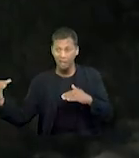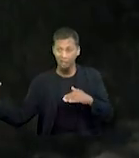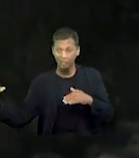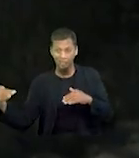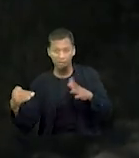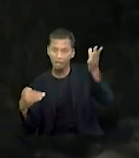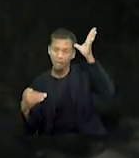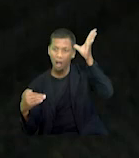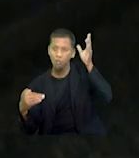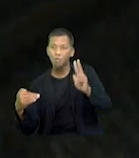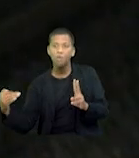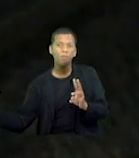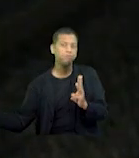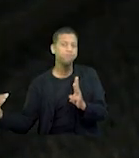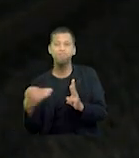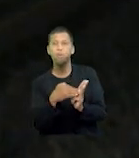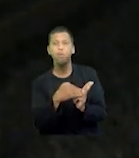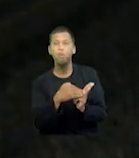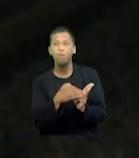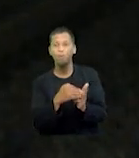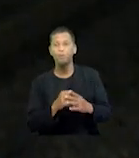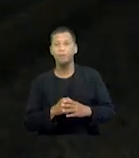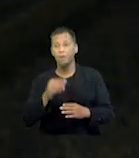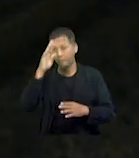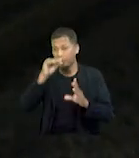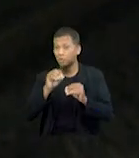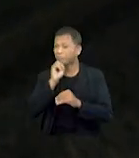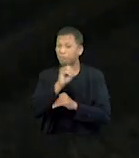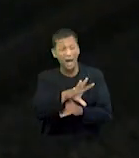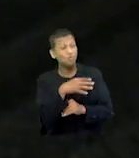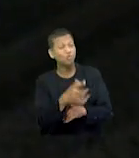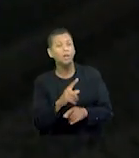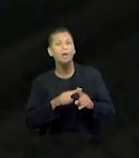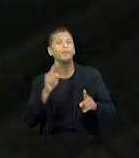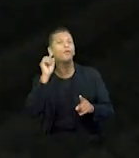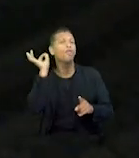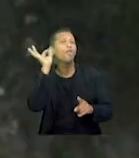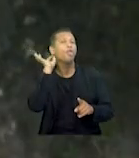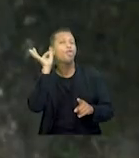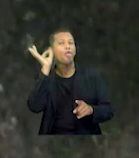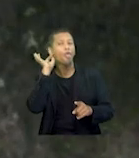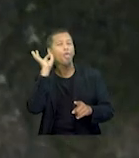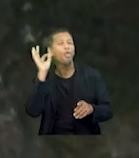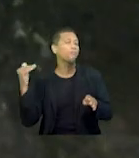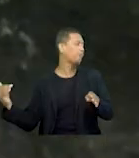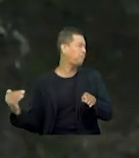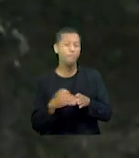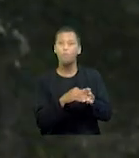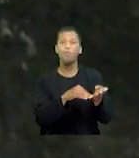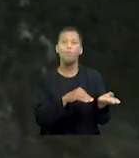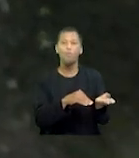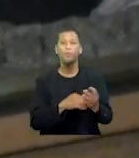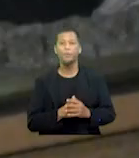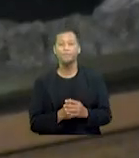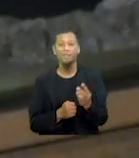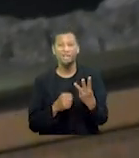kota. Meski sempat diteriaki petugas, ketiga korban tak mendengar hingga tersambar kereta. Jenazah ketiga korban sempat